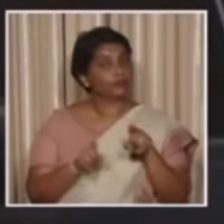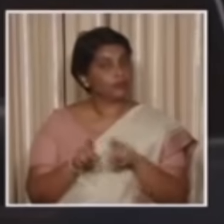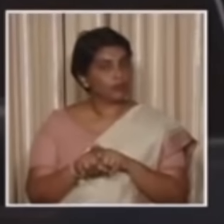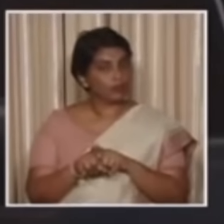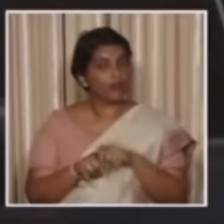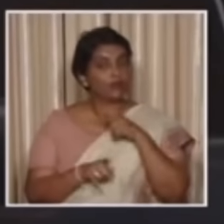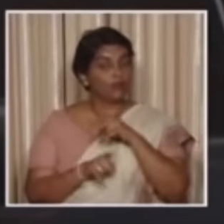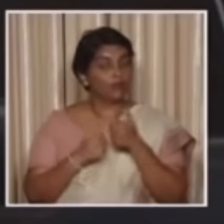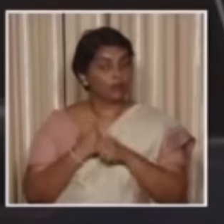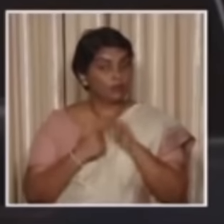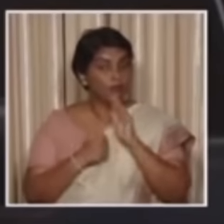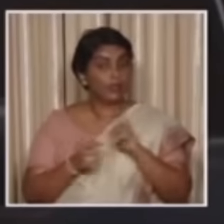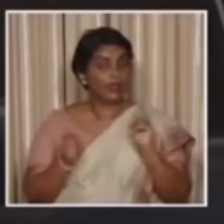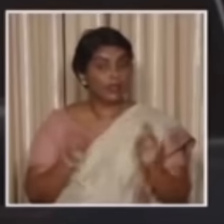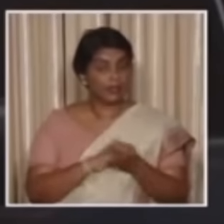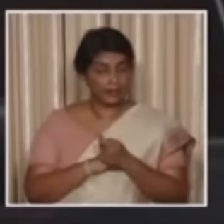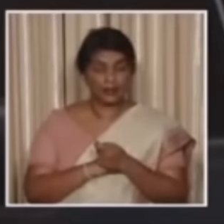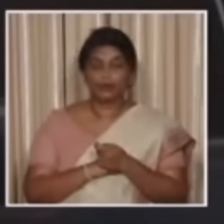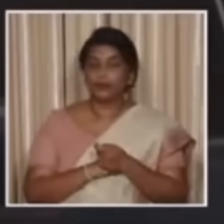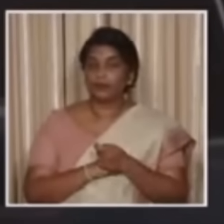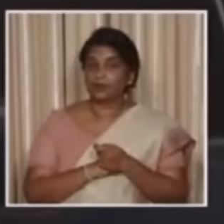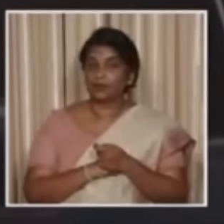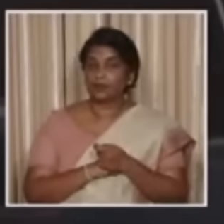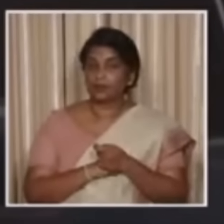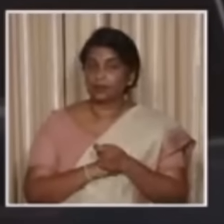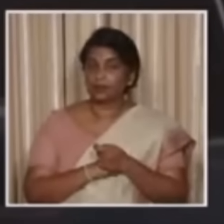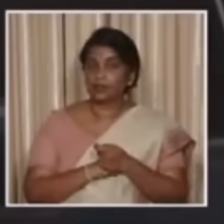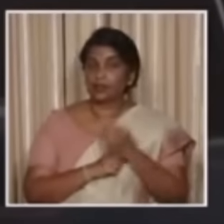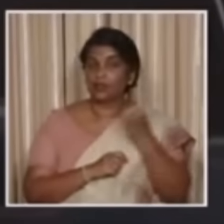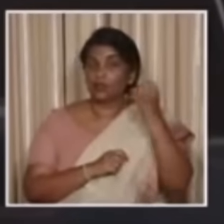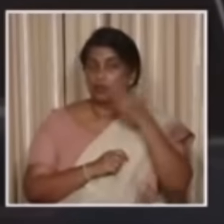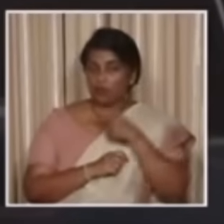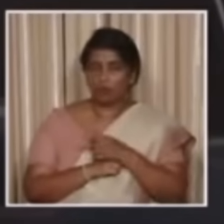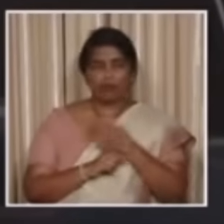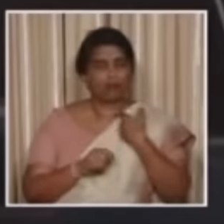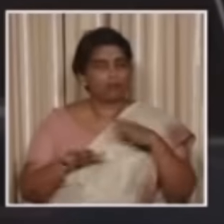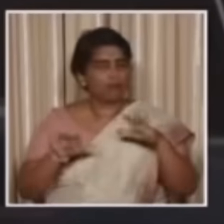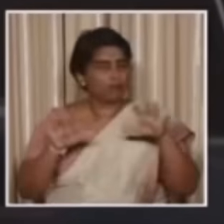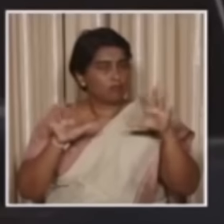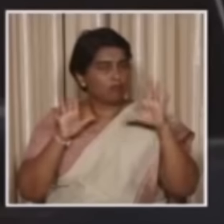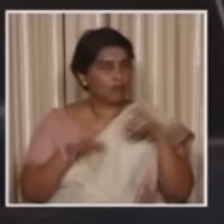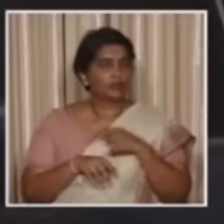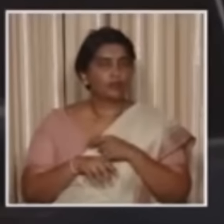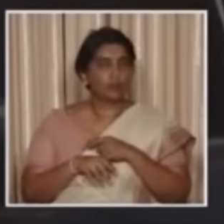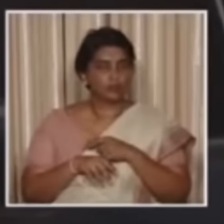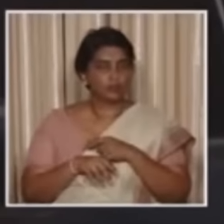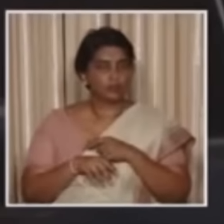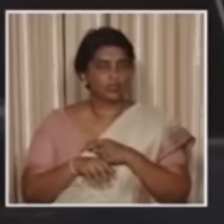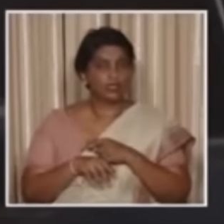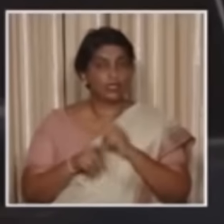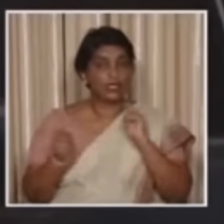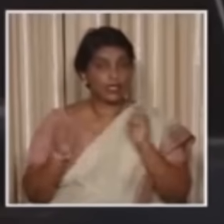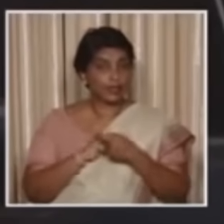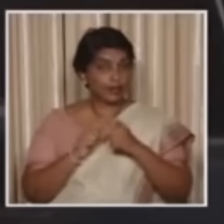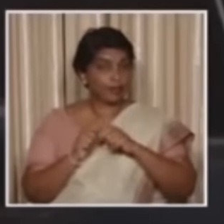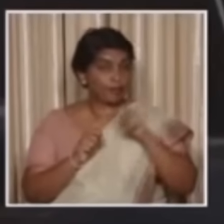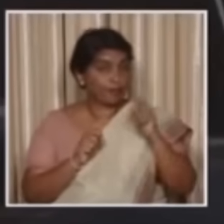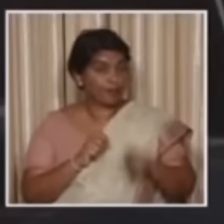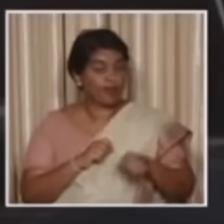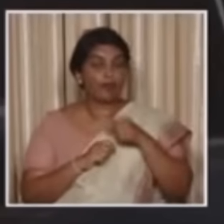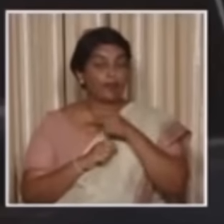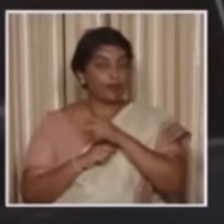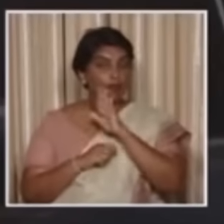मेगुल हदागन तिबुण क्रिकेट एट कील ये क्रिकेट एट कीन का पुदुम सहगत का क्रिकेट बोर्ड के ए